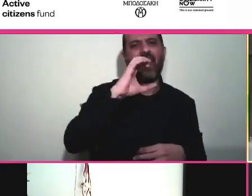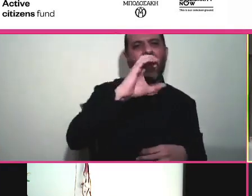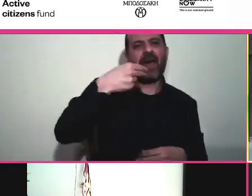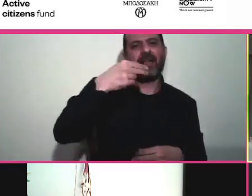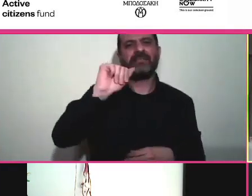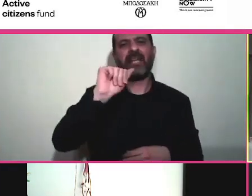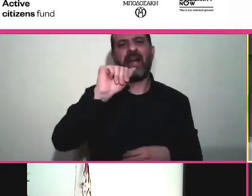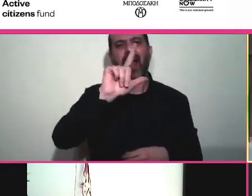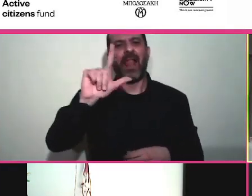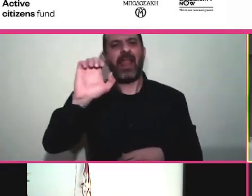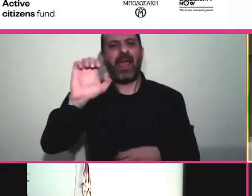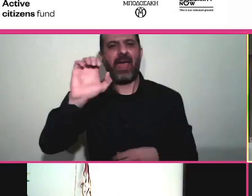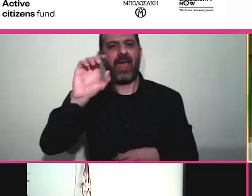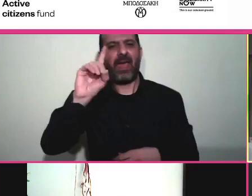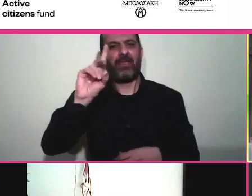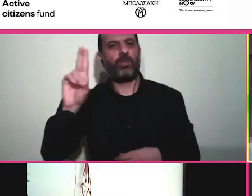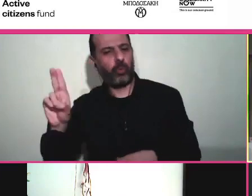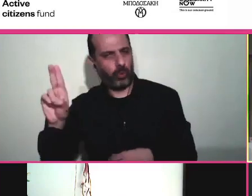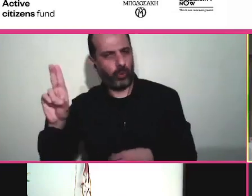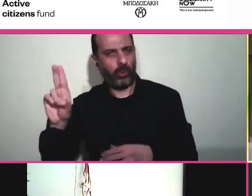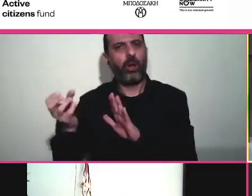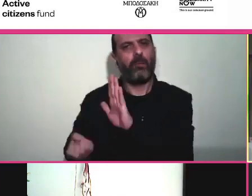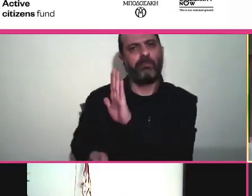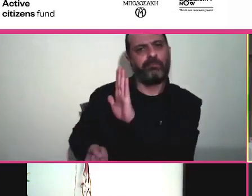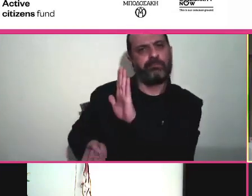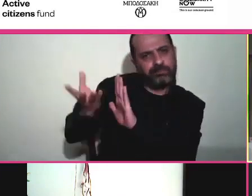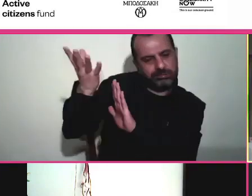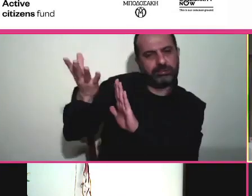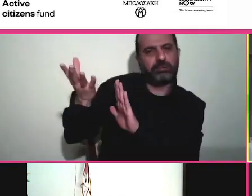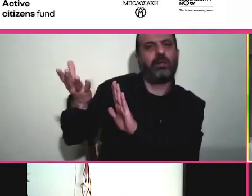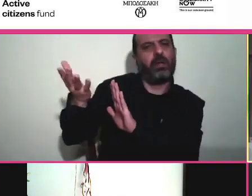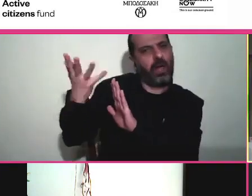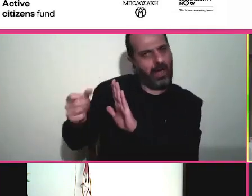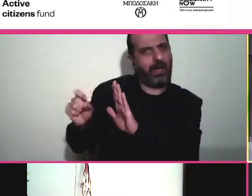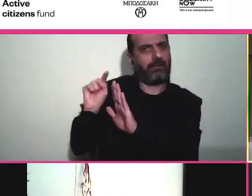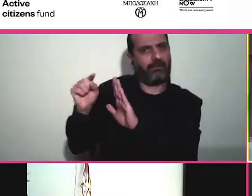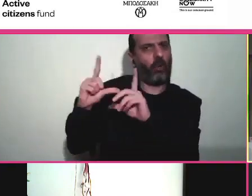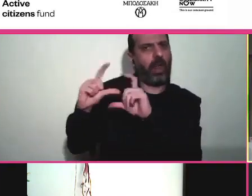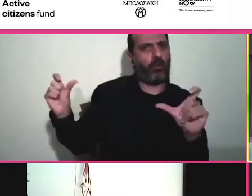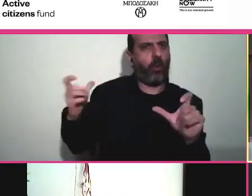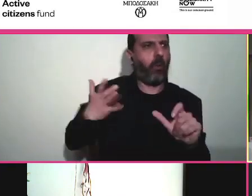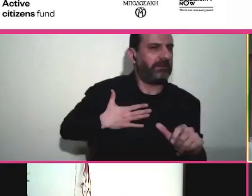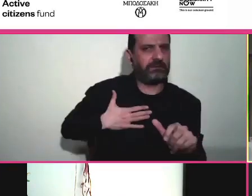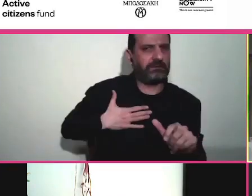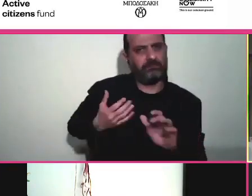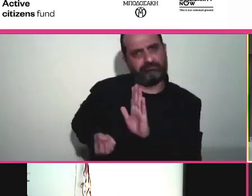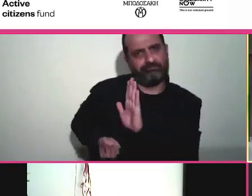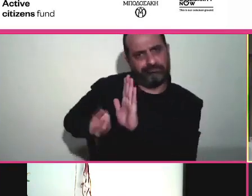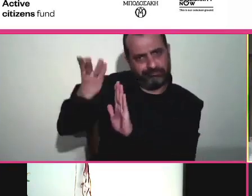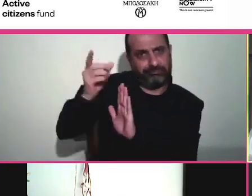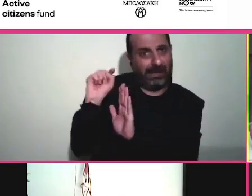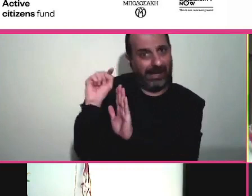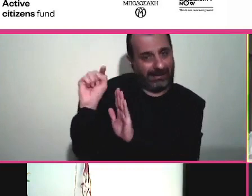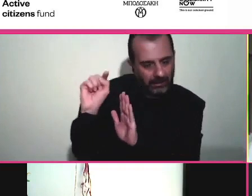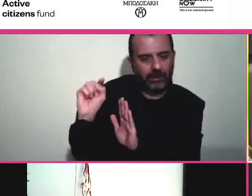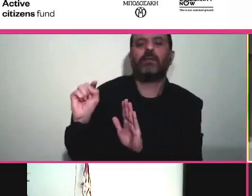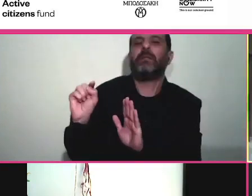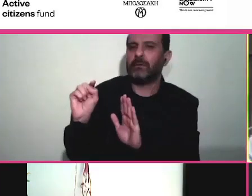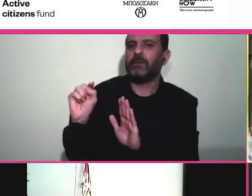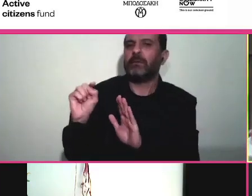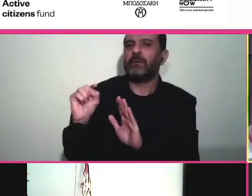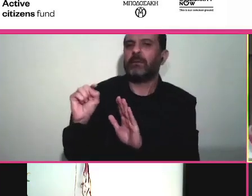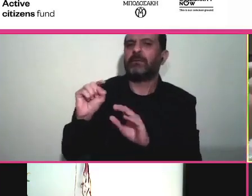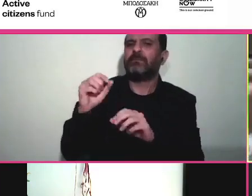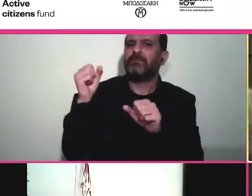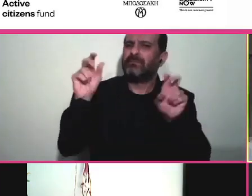συνεργάτες, μπορούν να ανεβάσουν και εκείνοι αντίστοιχα το υλικό στις δικές τους σελίδες, αλλά στη σελίδα της Challendu ήδη βρίσκεται στο έργο,